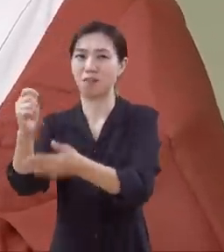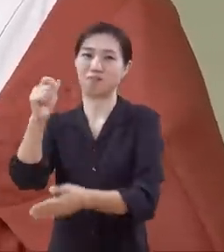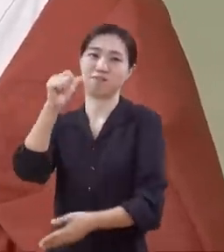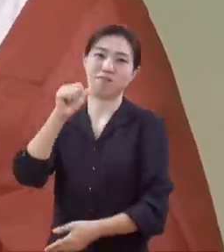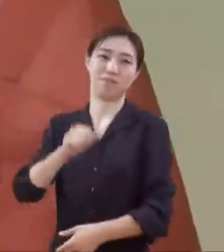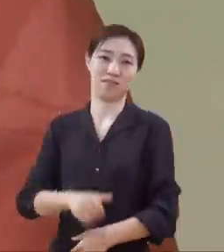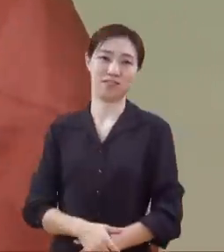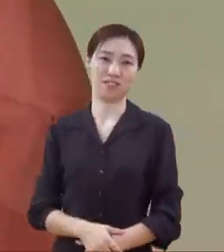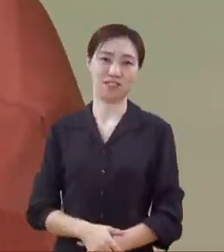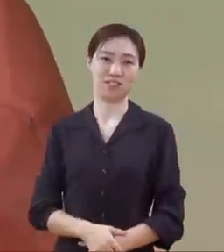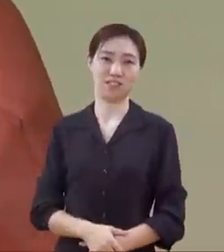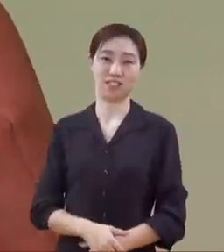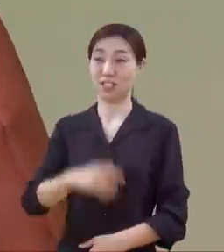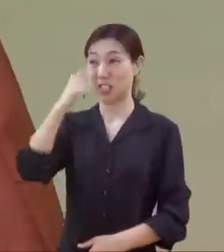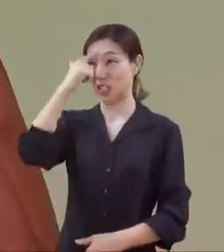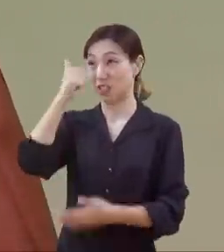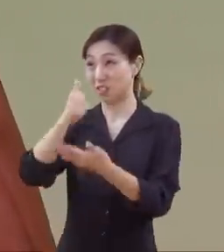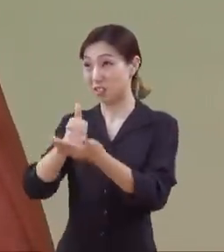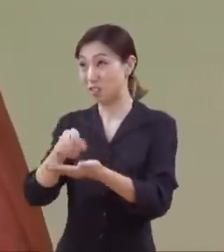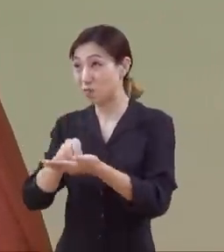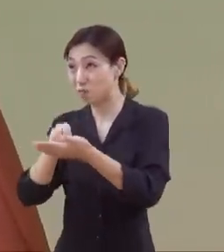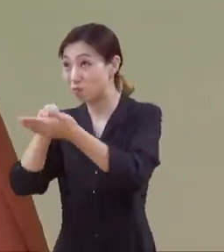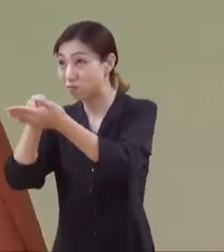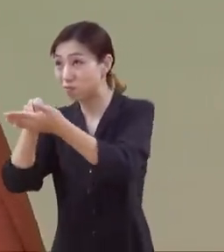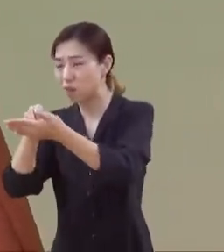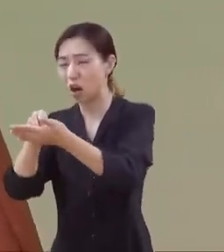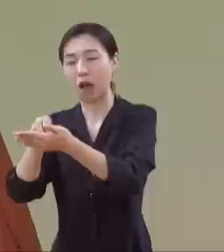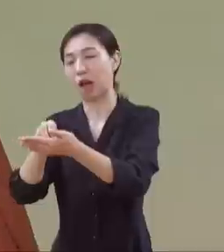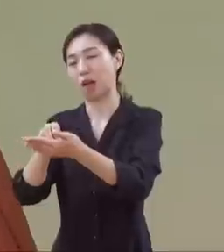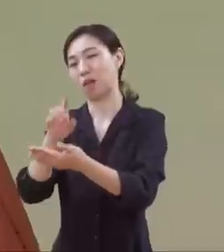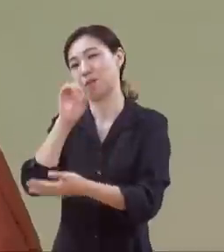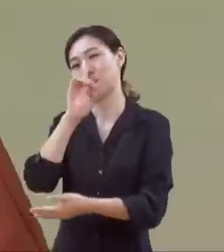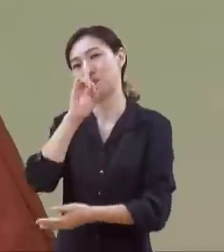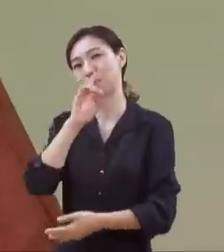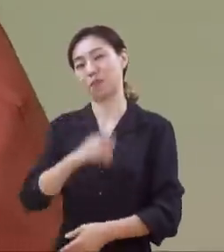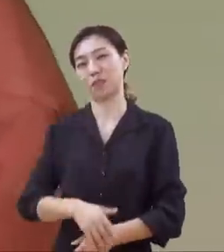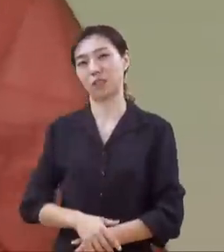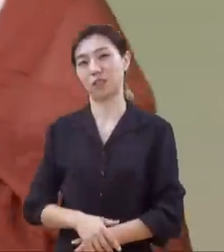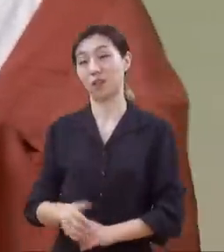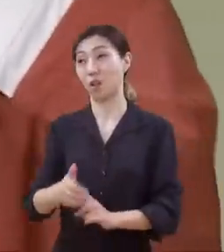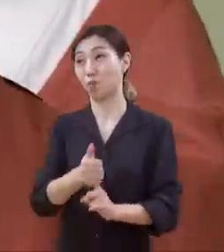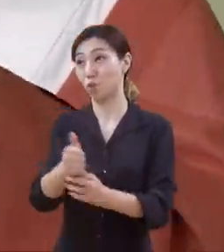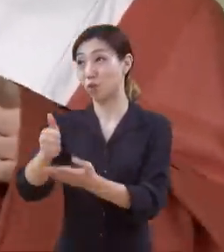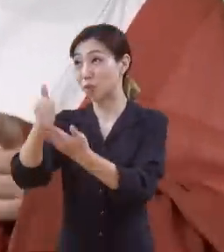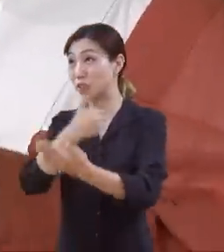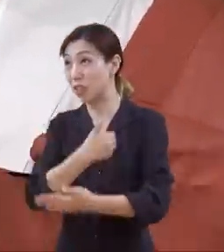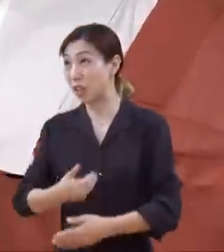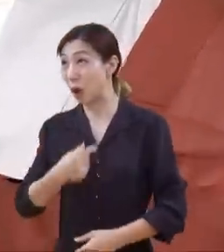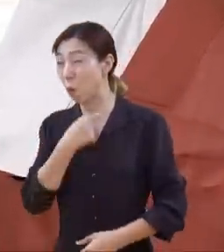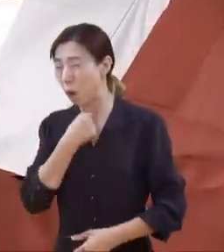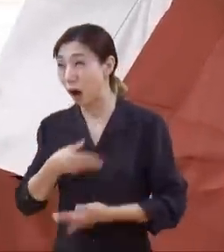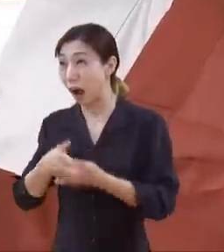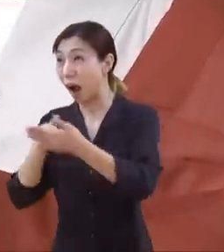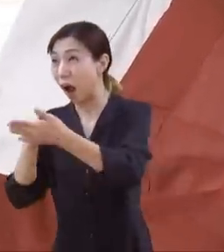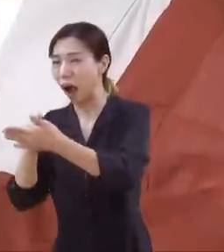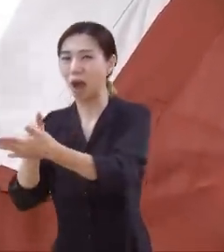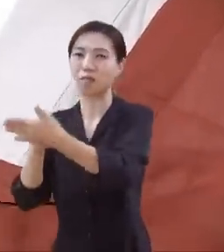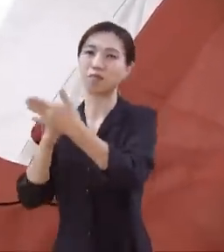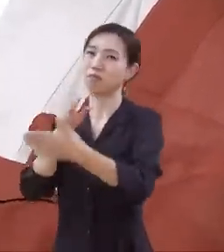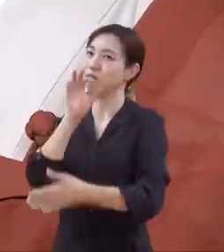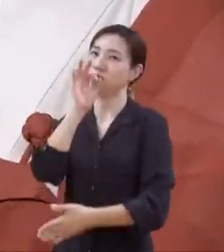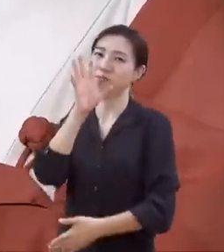복 없는 사람은 출가해서 부처님 제자가 못 된다 근데 이게요 얘기만 들으면 안 돼요